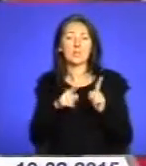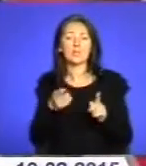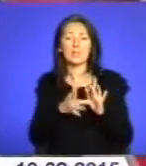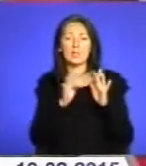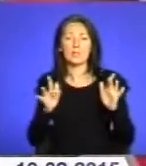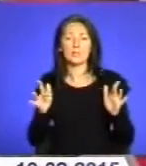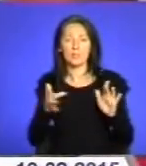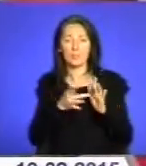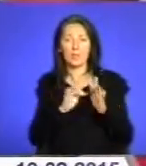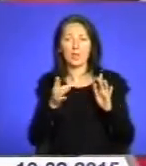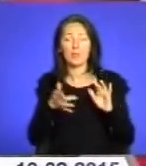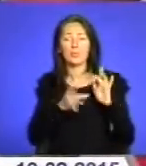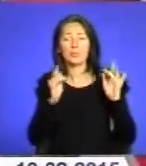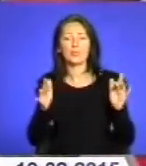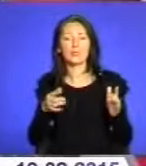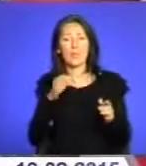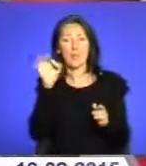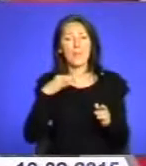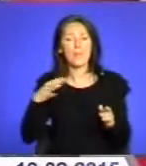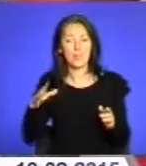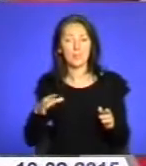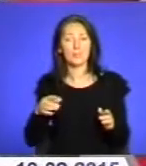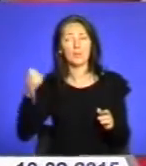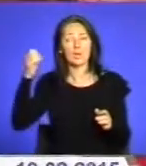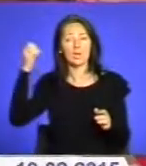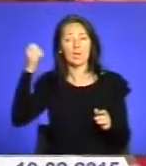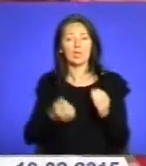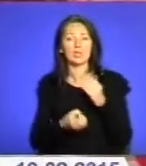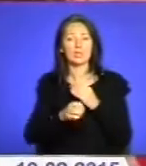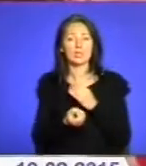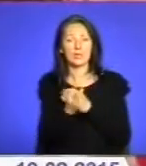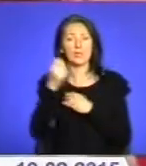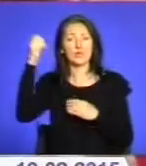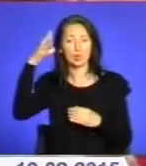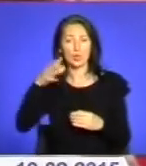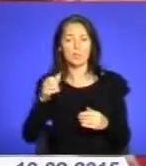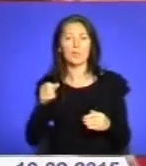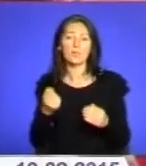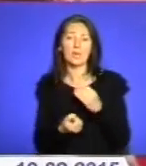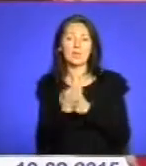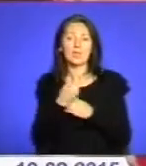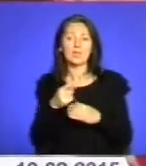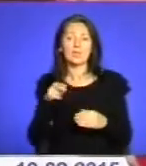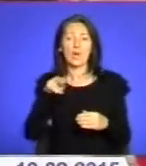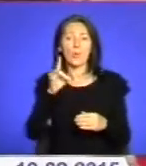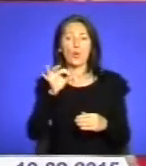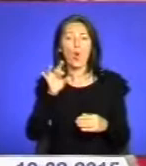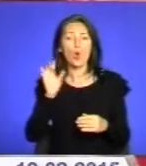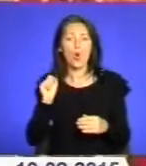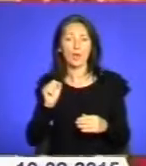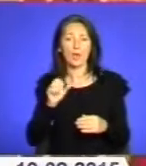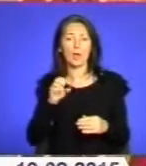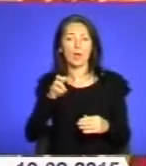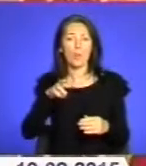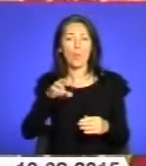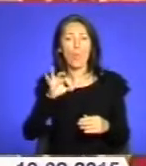нього, уособлюючи закон і пророків, з'явився Мойсей та Ілля. Світла ясна хмара огорнула їх, а голос із тієї хмари промовив «Це